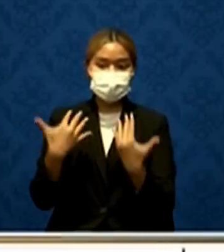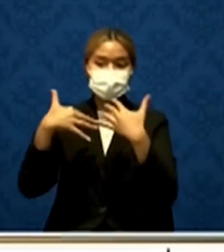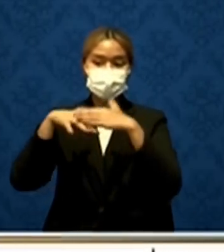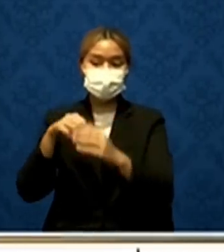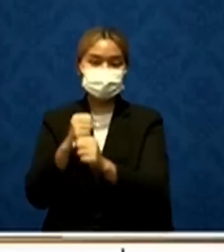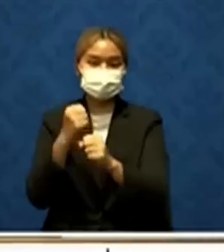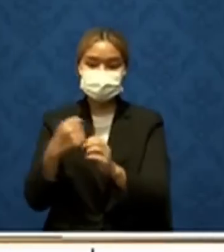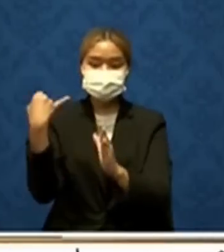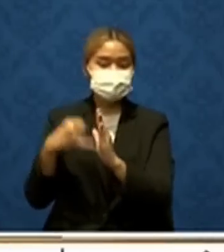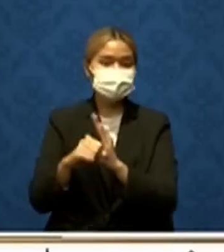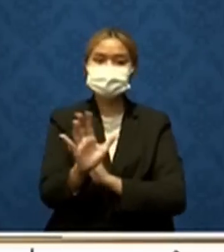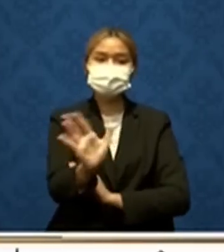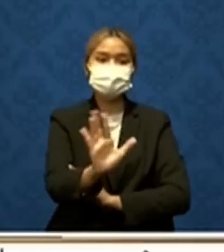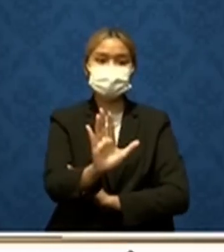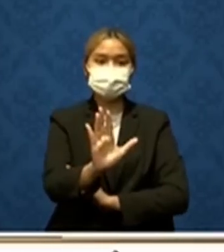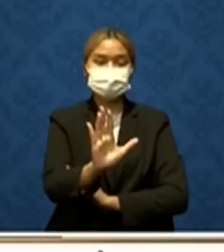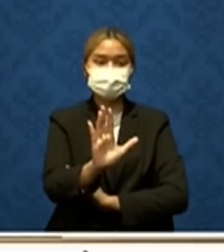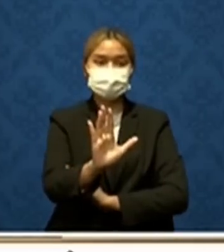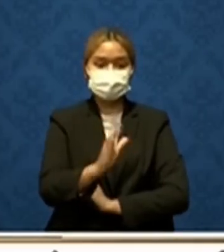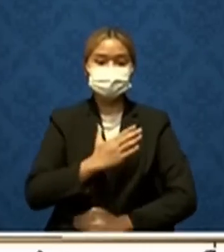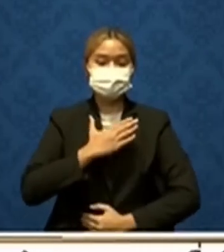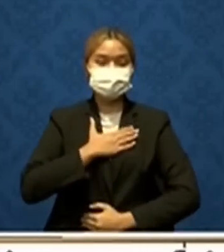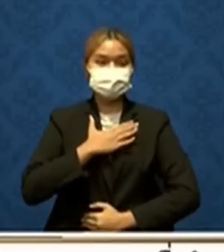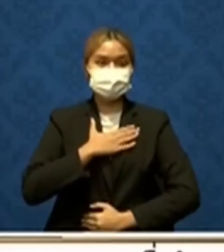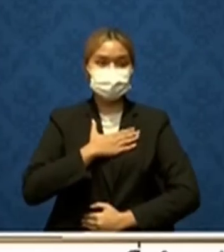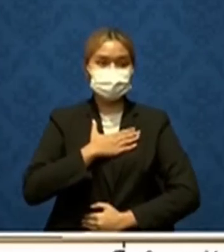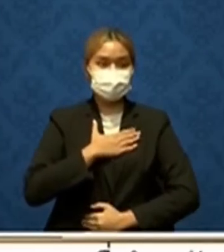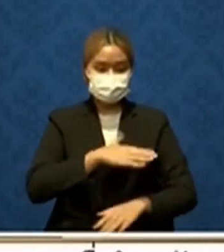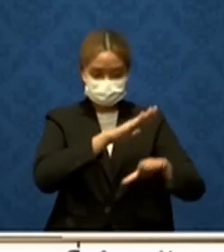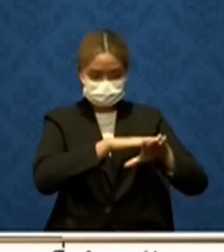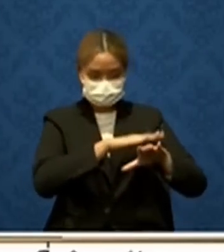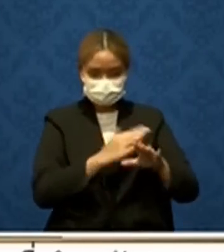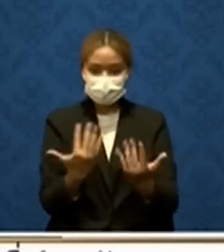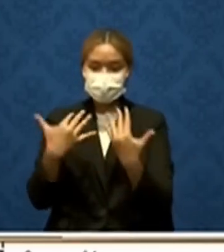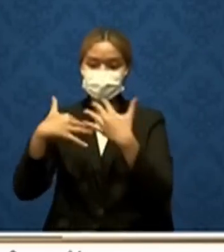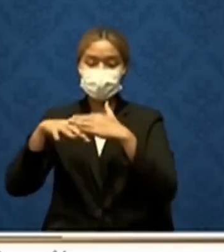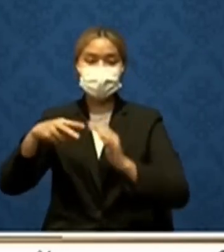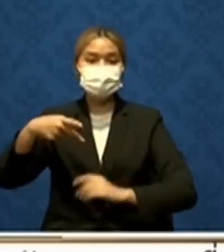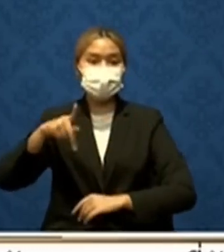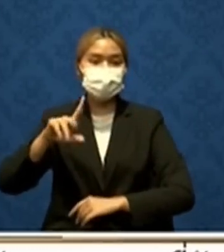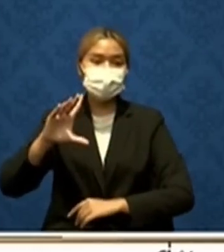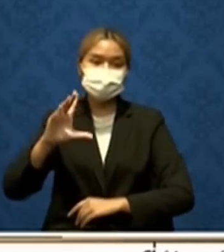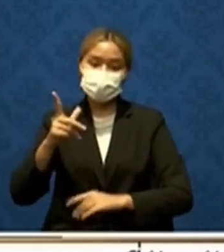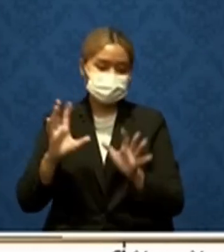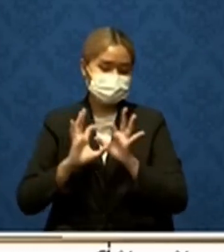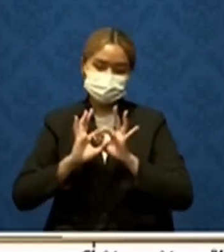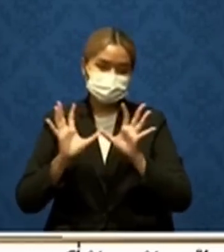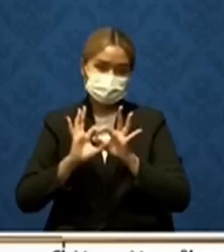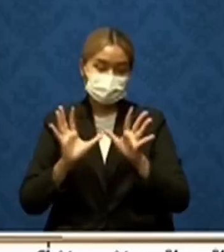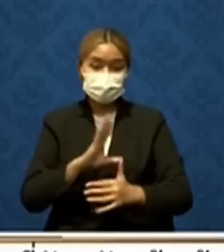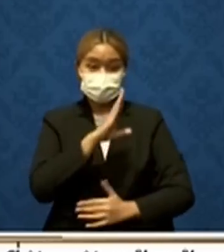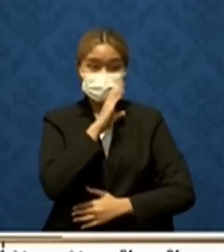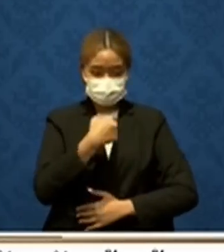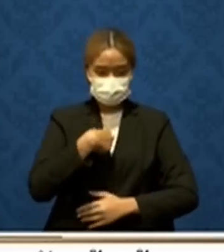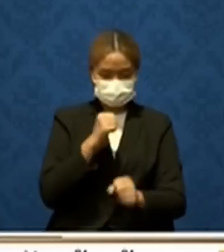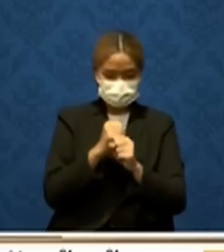การทุจริตเพราะยังไม่เคยมีการเรียกผมไปชี้แจงกับป.ป.ชแต่ถ้าหากว่าเกี่ยวข้องปปชต้องเรียก